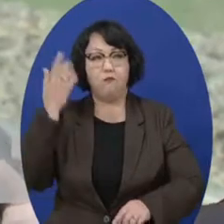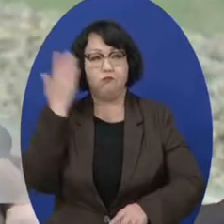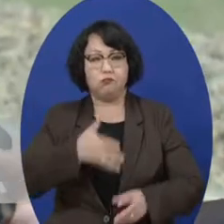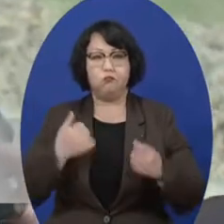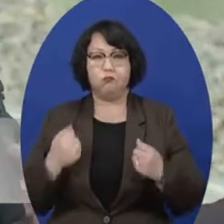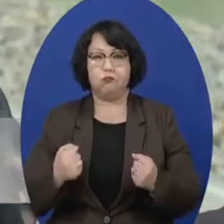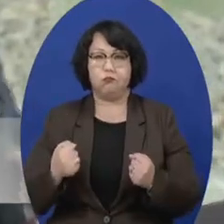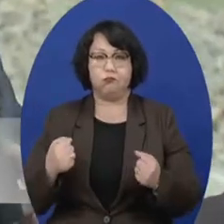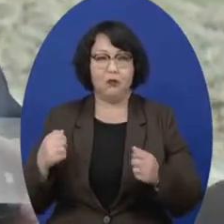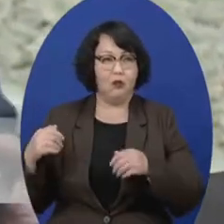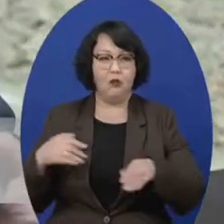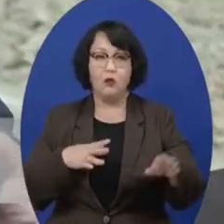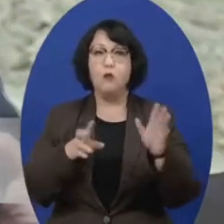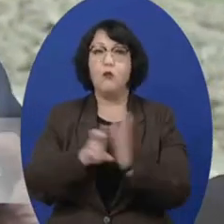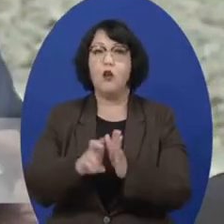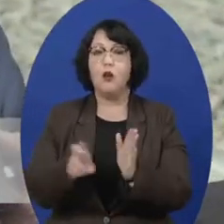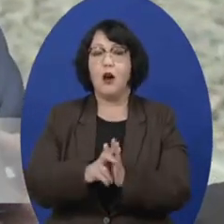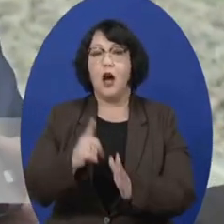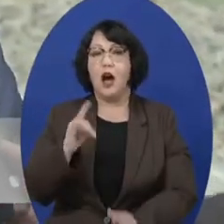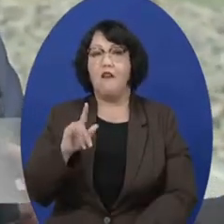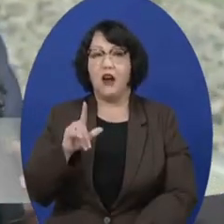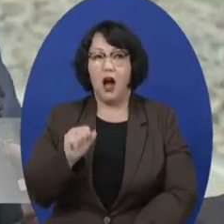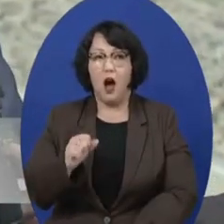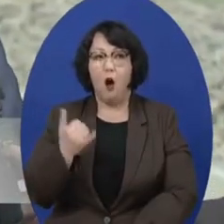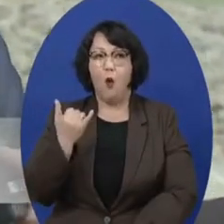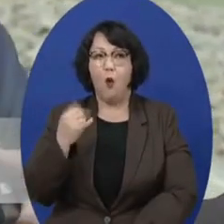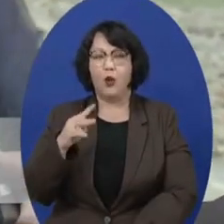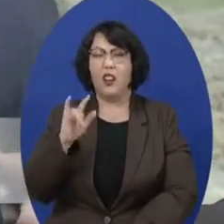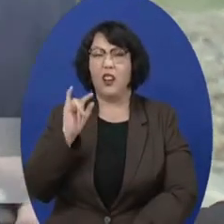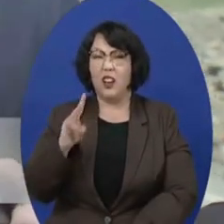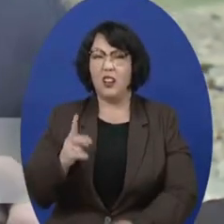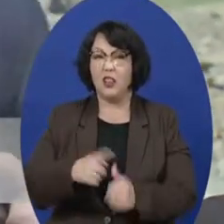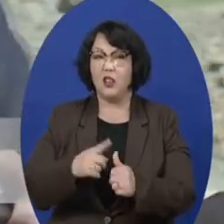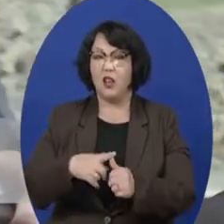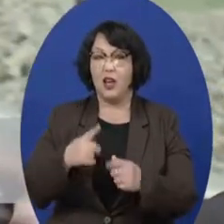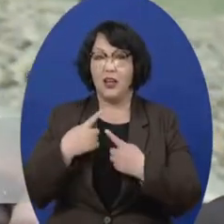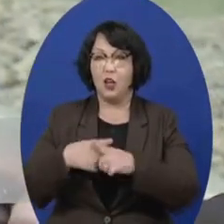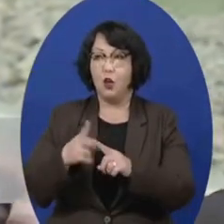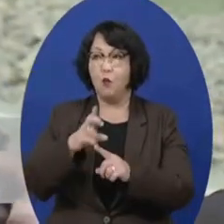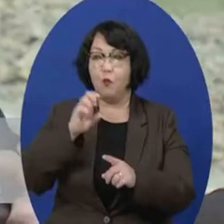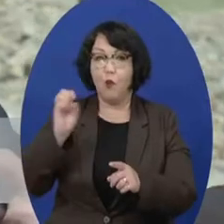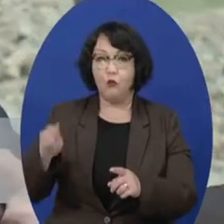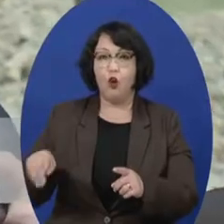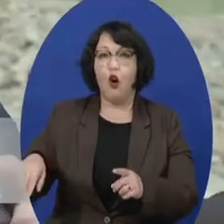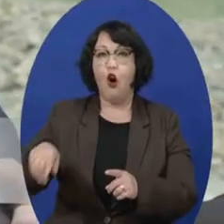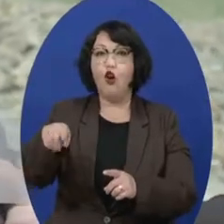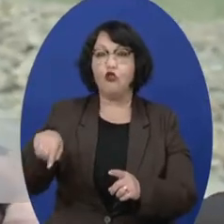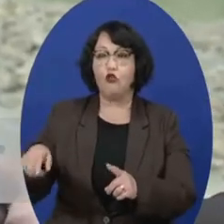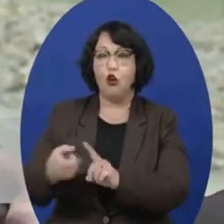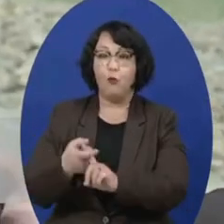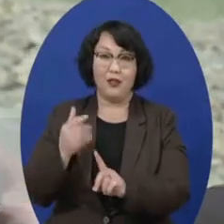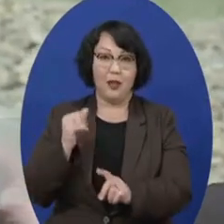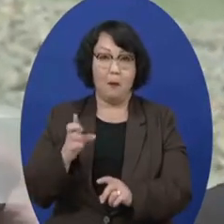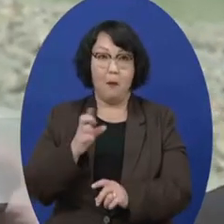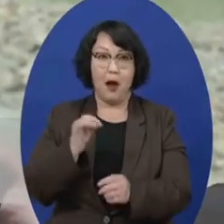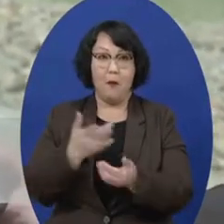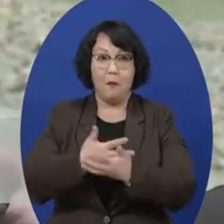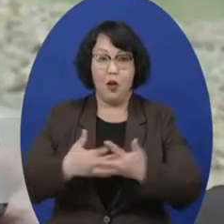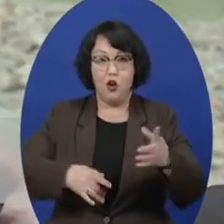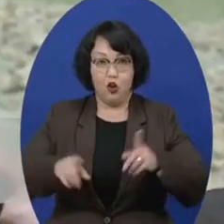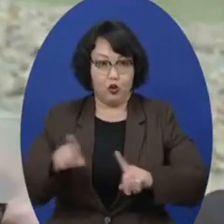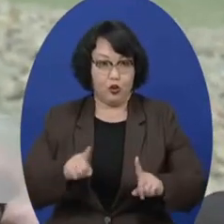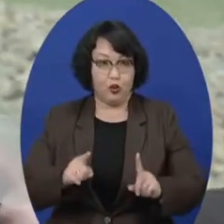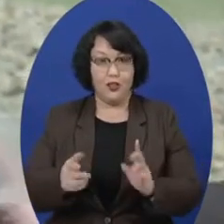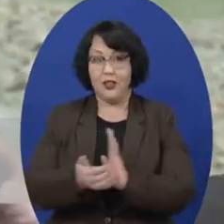гэсэн үг. За хаврын бомб, өлхний бомб хоёр хоорондоо холбогдвол яах вэ гэхээр бараа бүтээгдэхүүний өрсөлдөх чадвар